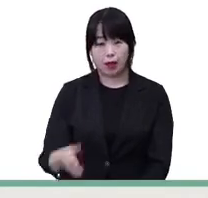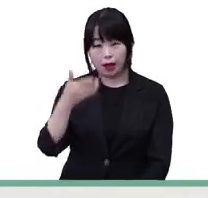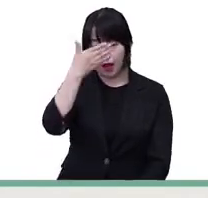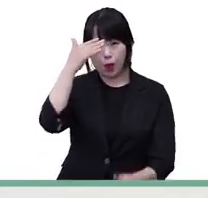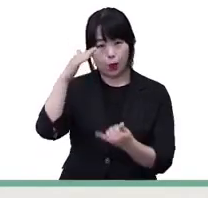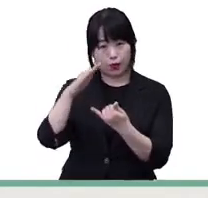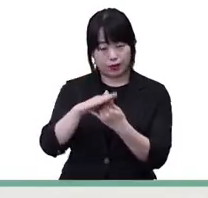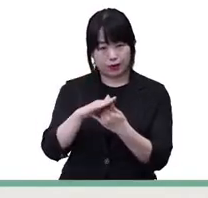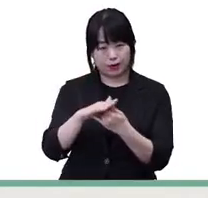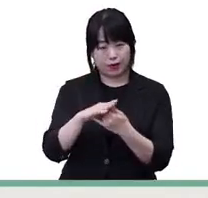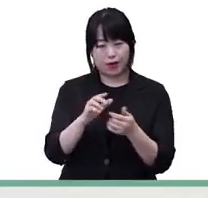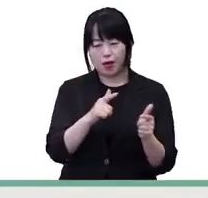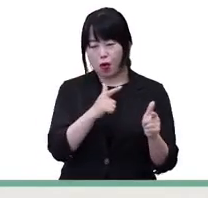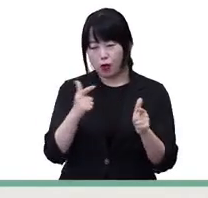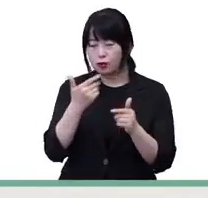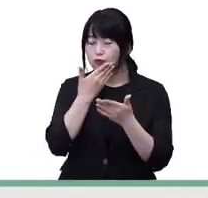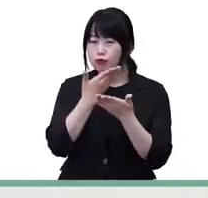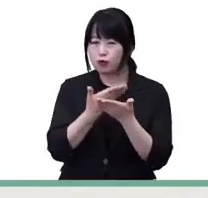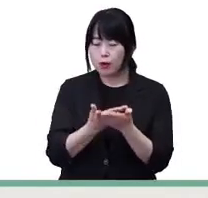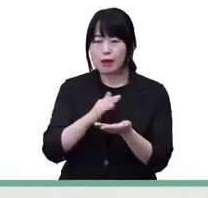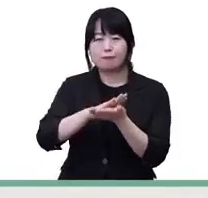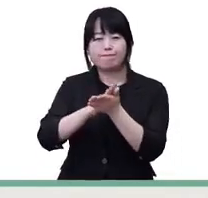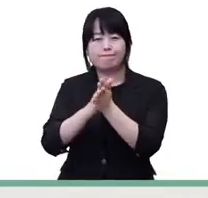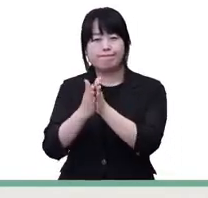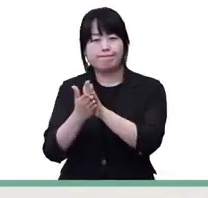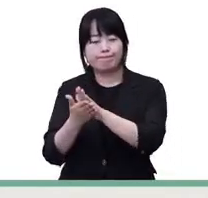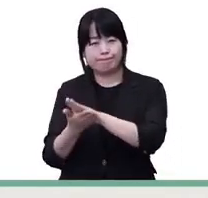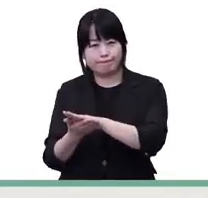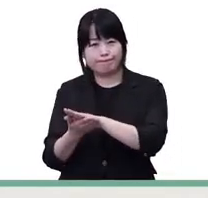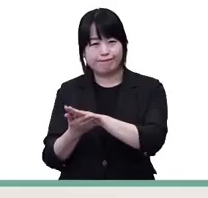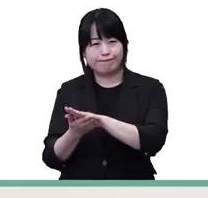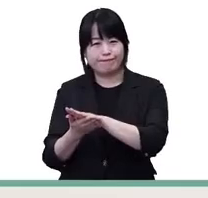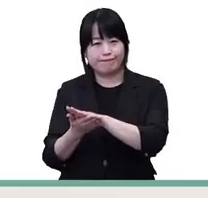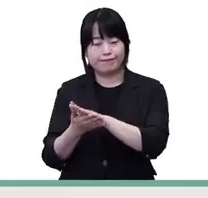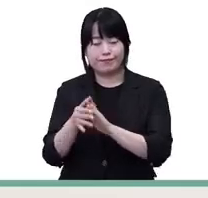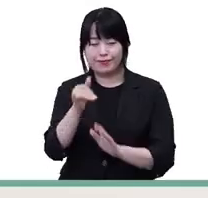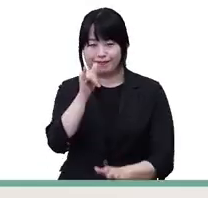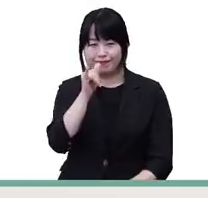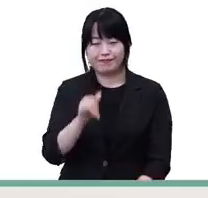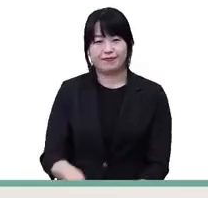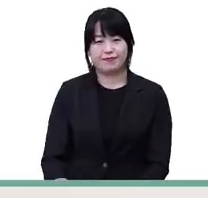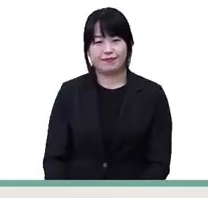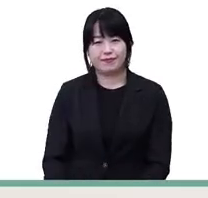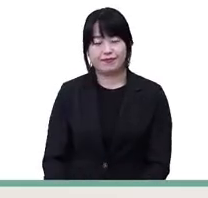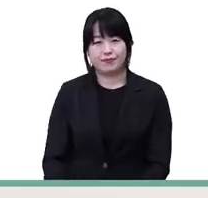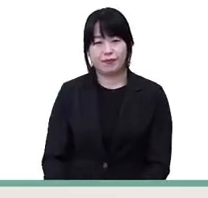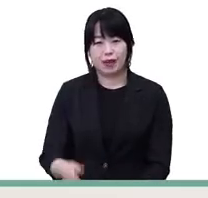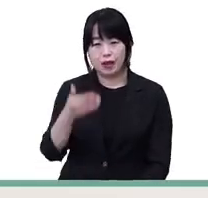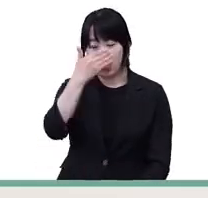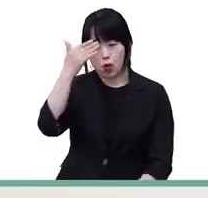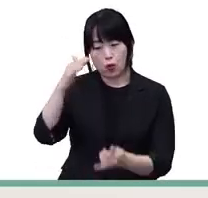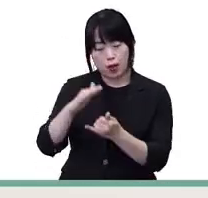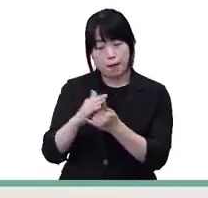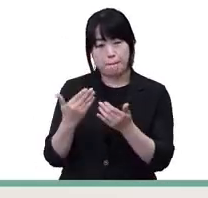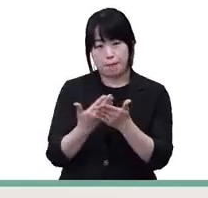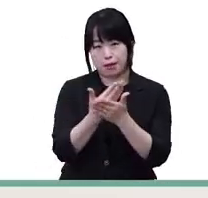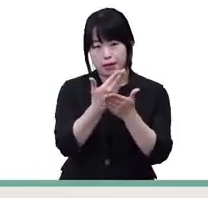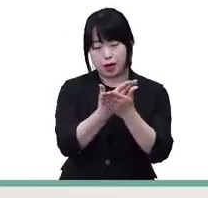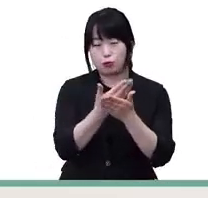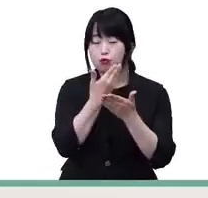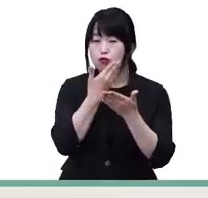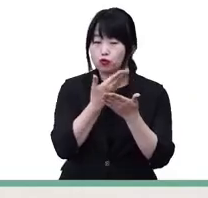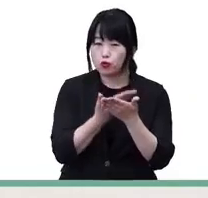청소년기는 여러 가지 중요한 변화가 일어나는 시기이고요. 이 청소년기 발달에 도움을 주는